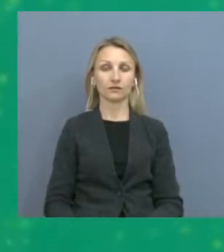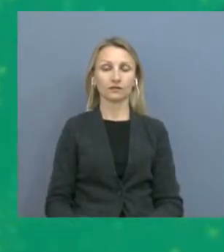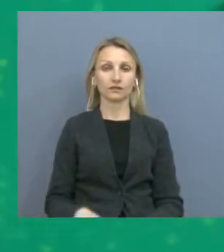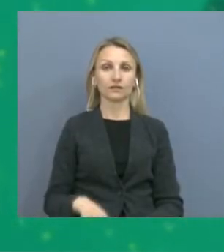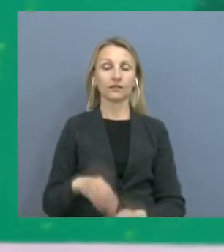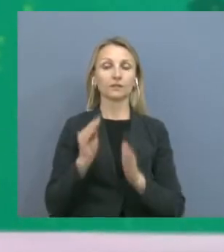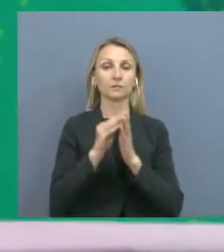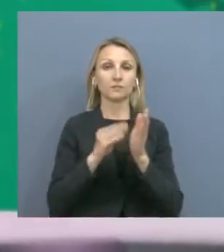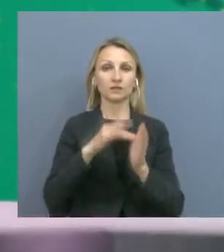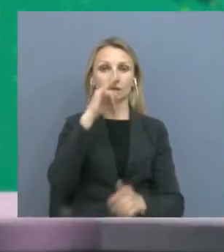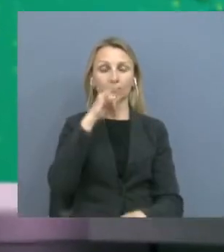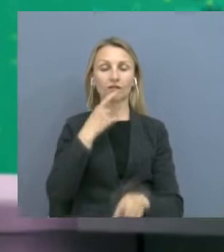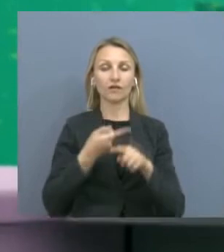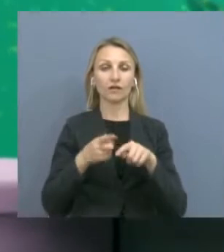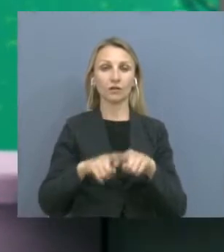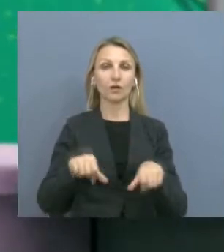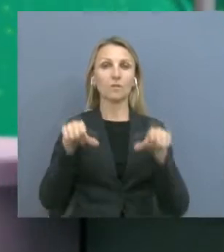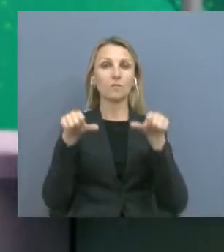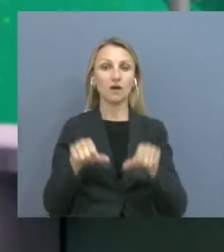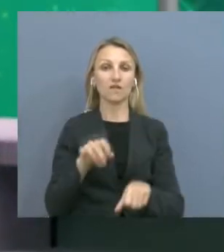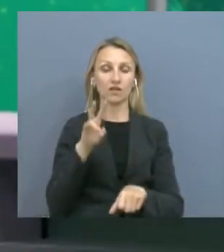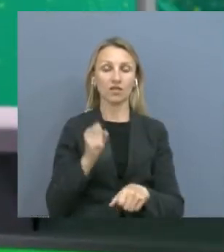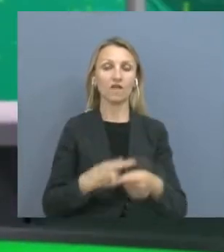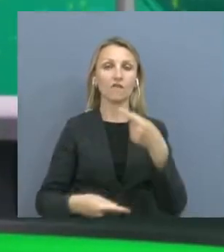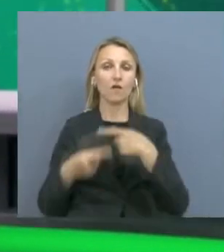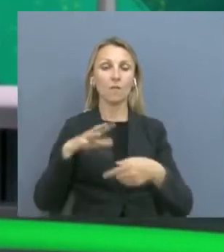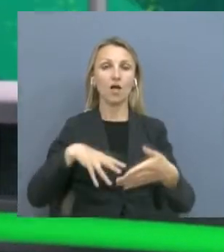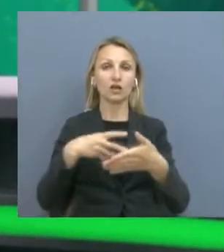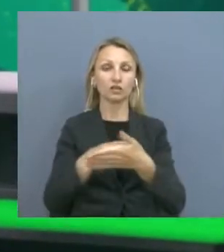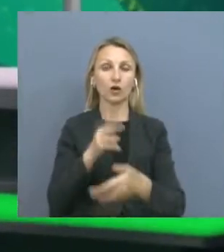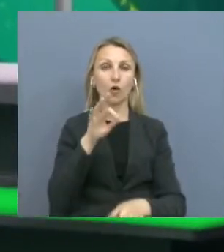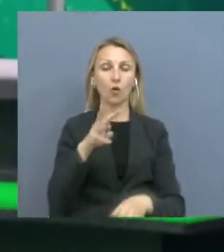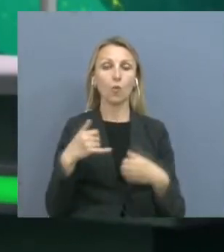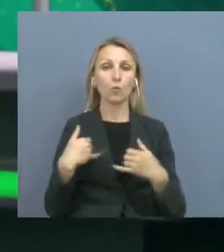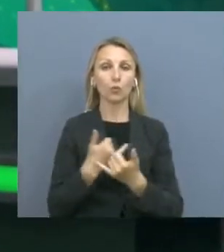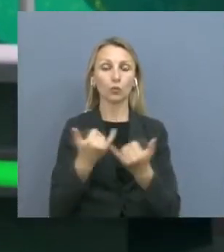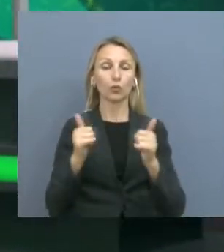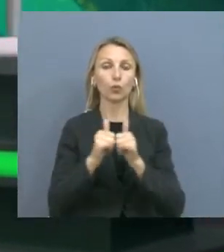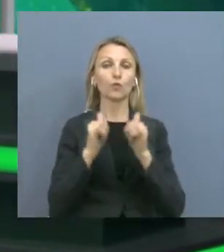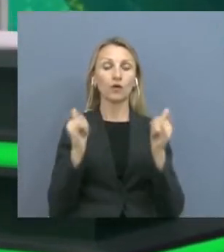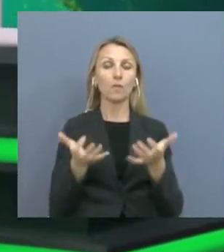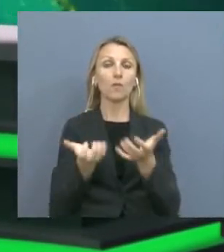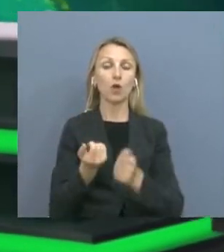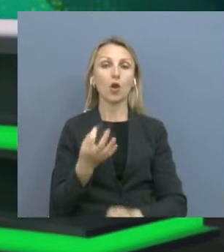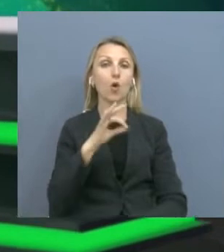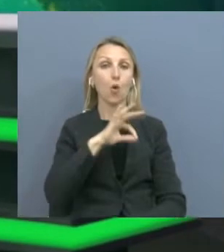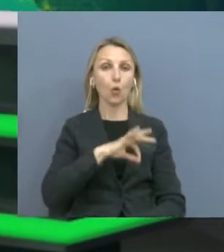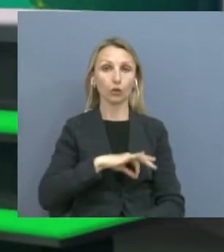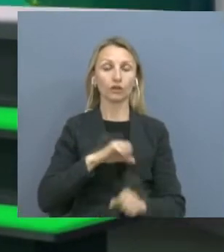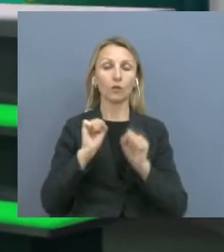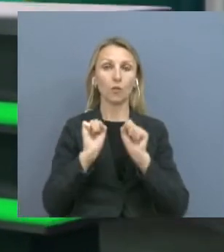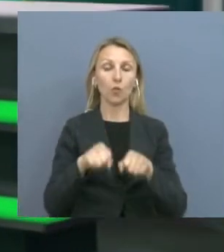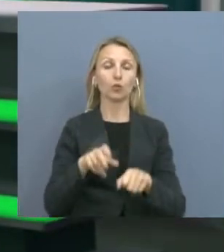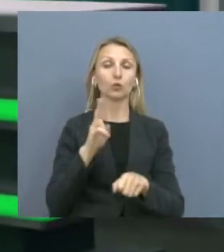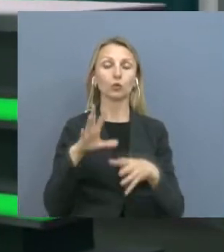Список казахстанцев, имеющих право претендовать на возмещение платежей за коммунальные услуги, расширен. Теперь получить льготные средства могут члены